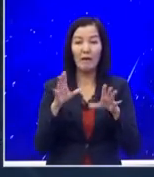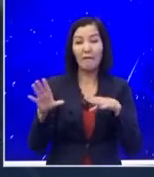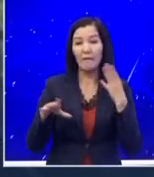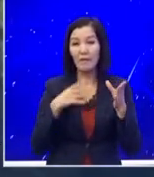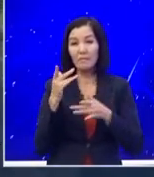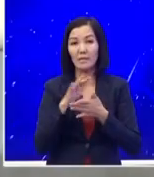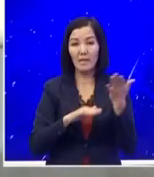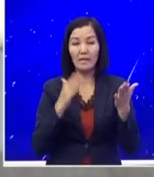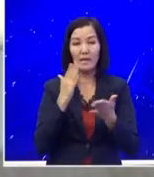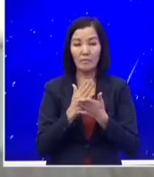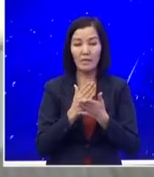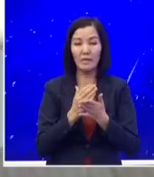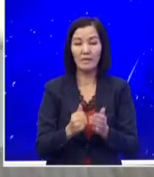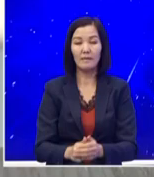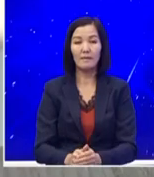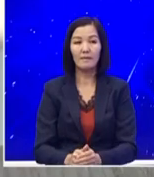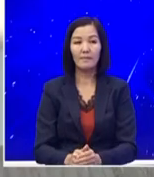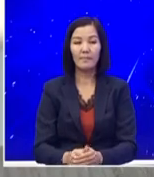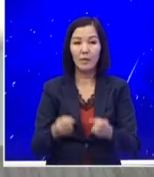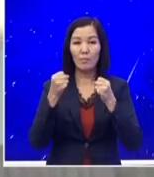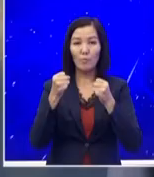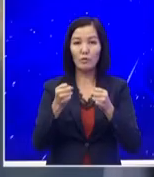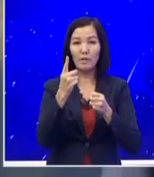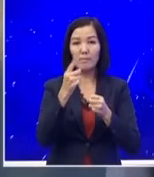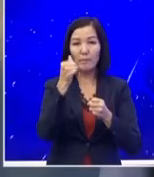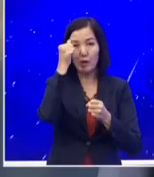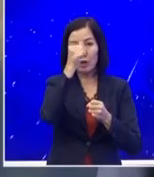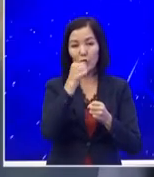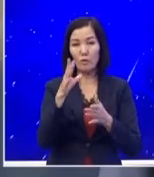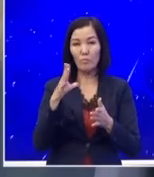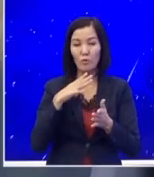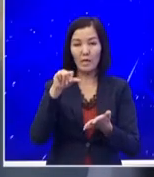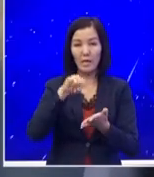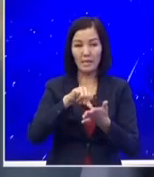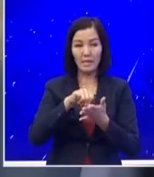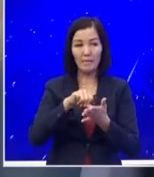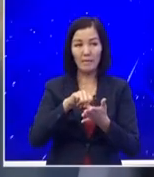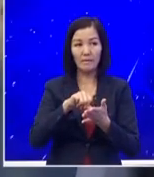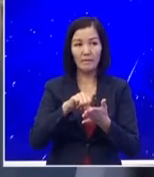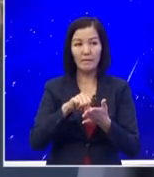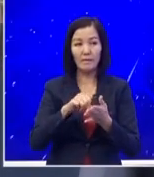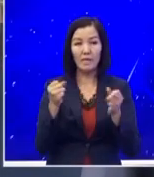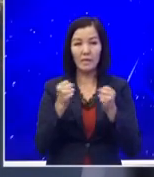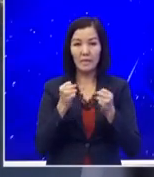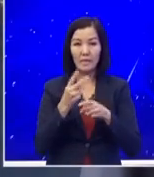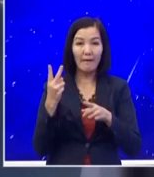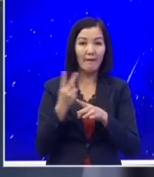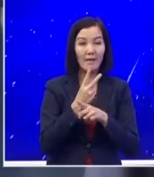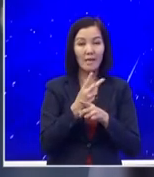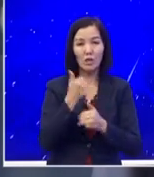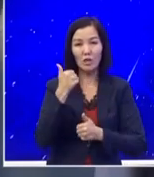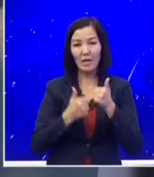дайындалып, жаттығудан қалмауға тырысады. Боксқа бір жыл болды қатысып жүргеніме. Осы қыста екі рет жарысқа